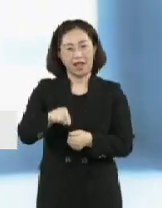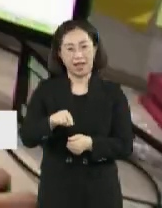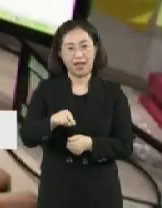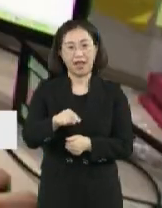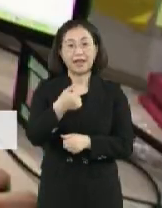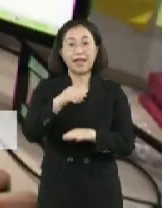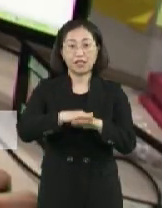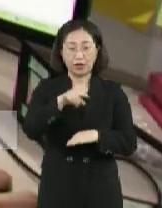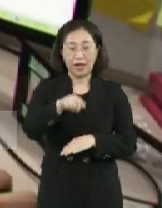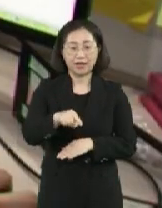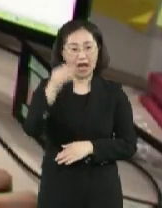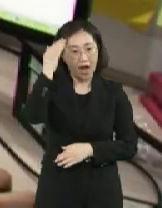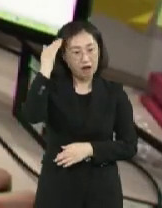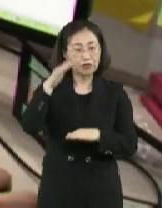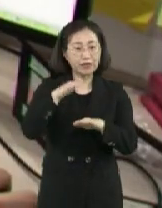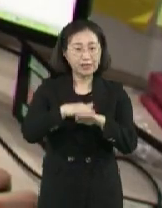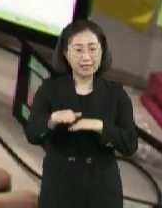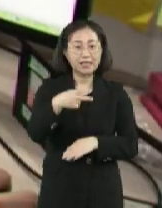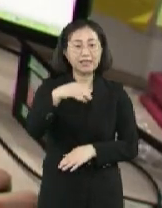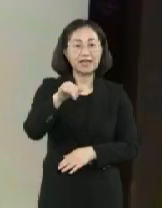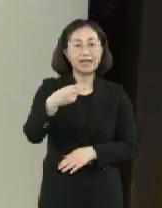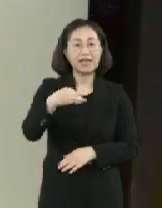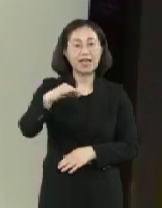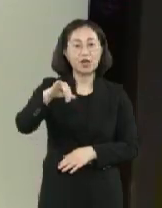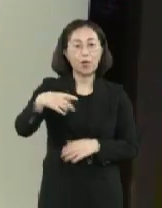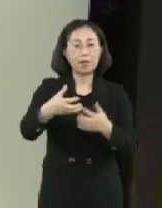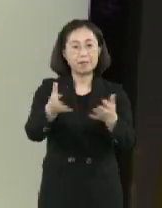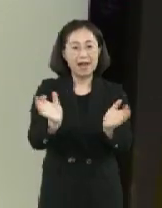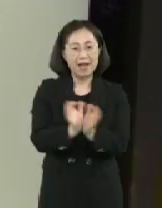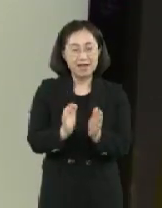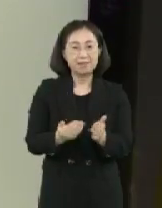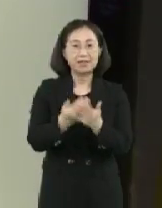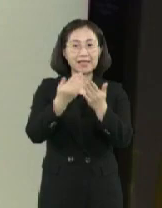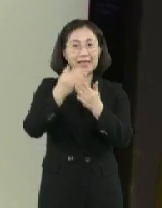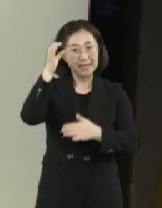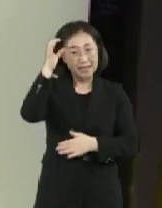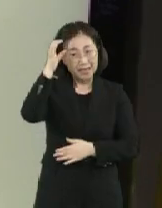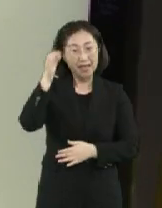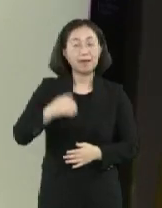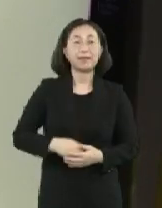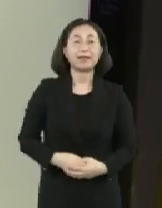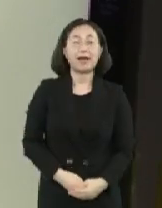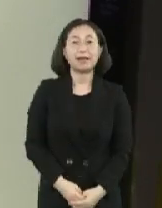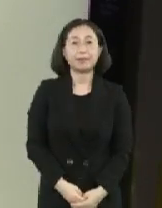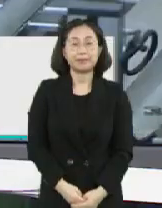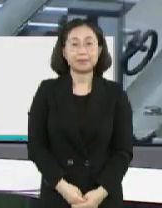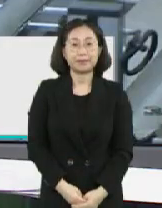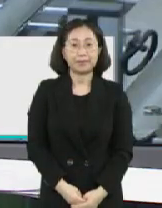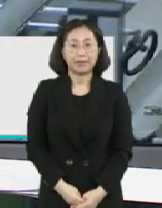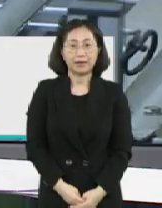대전에서 한국판 실리콘밸리가 기대됩니다. DJB 장석영입니다.